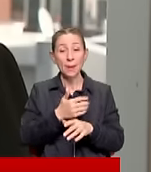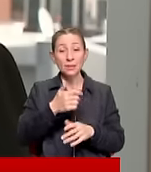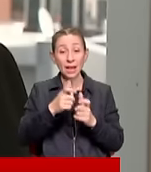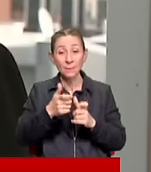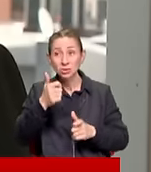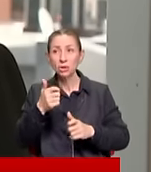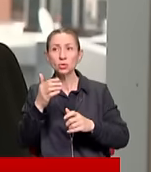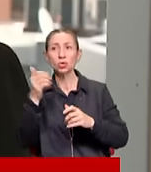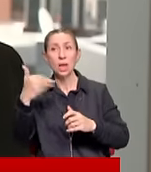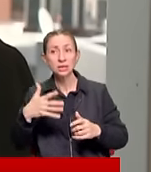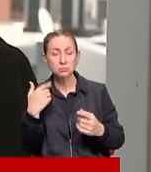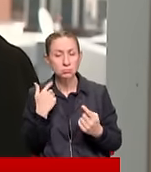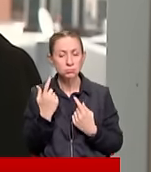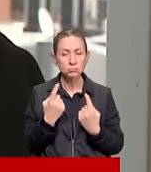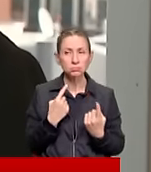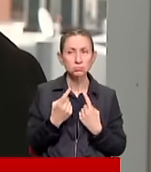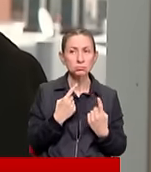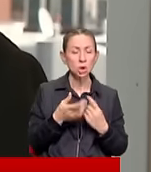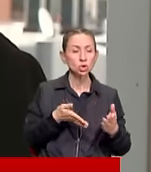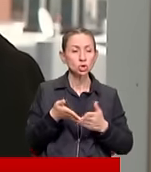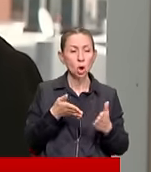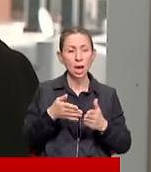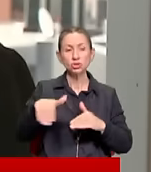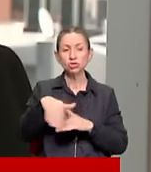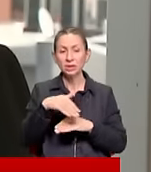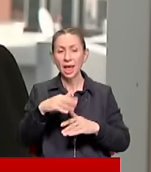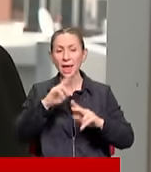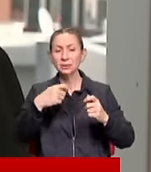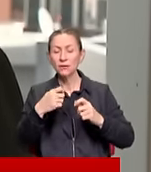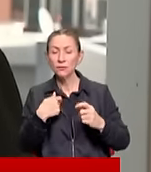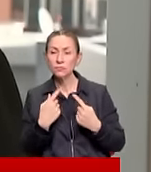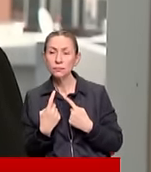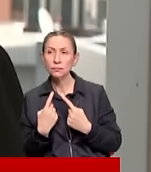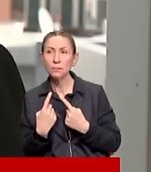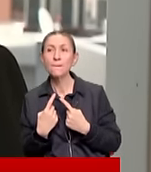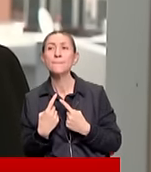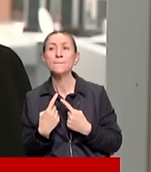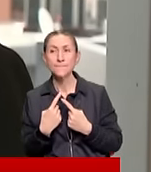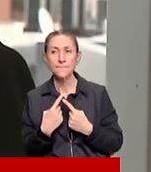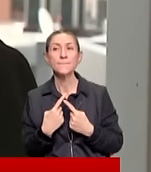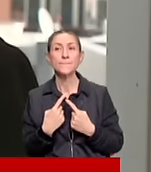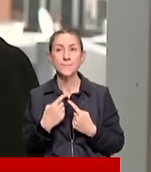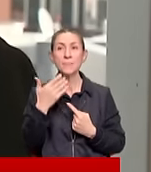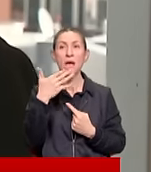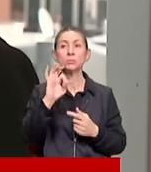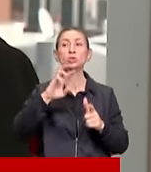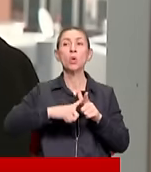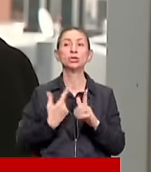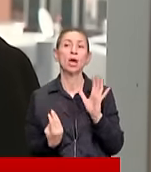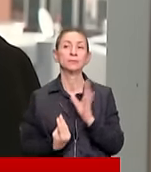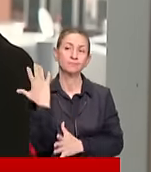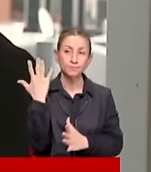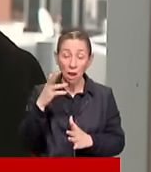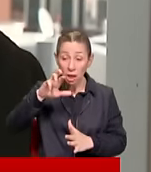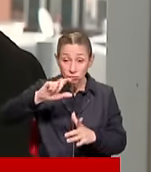başkanları, yöneticilerini dinledik. Sokağına, caddesine indik, esnafıyla buluştuk ve ortaya 60 proje çıkardık.